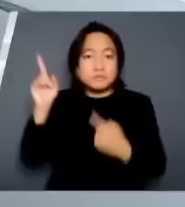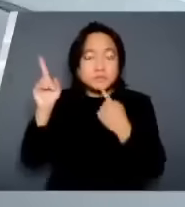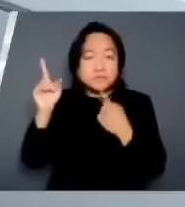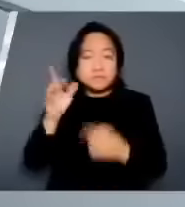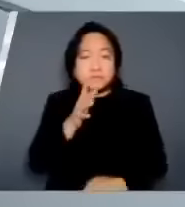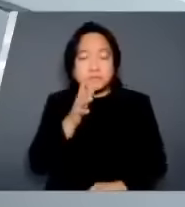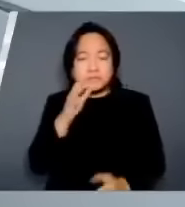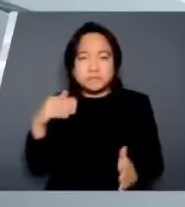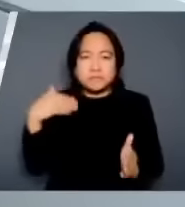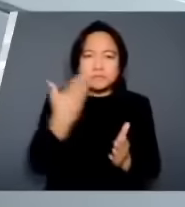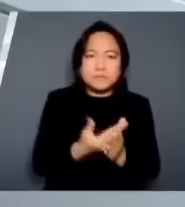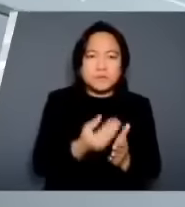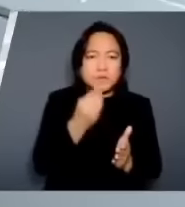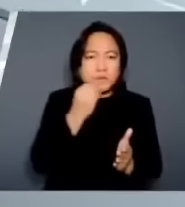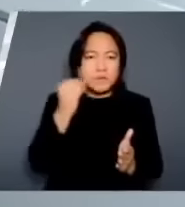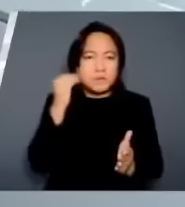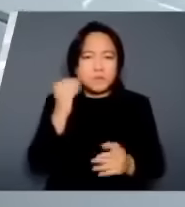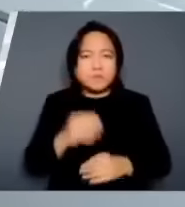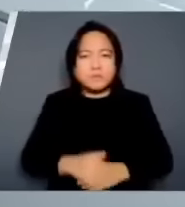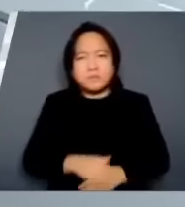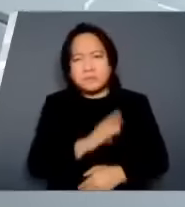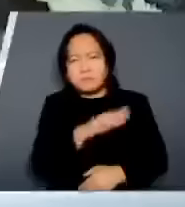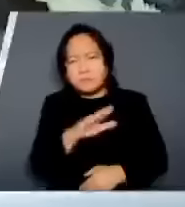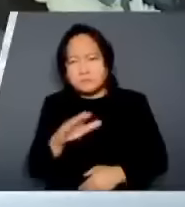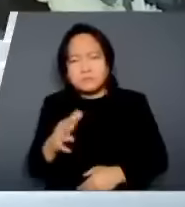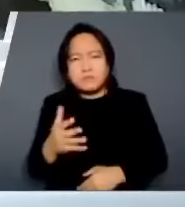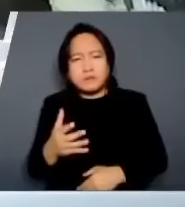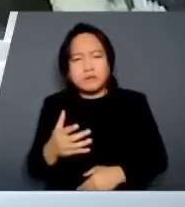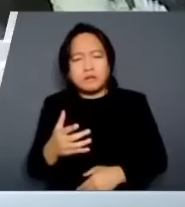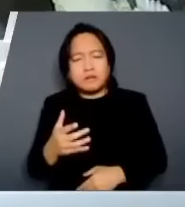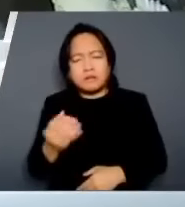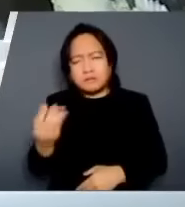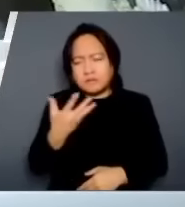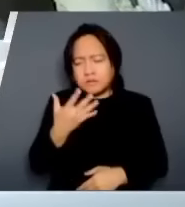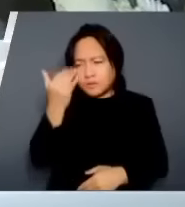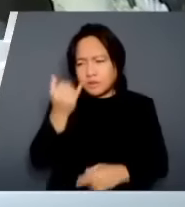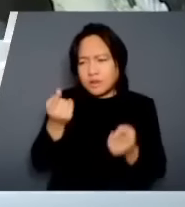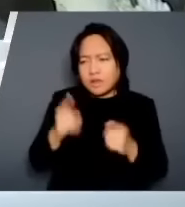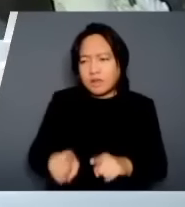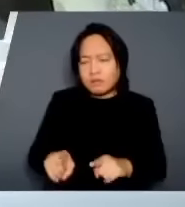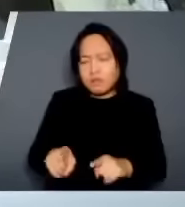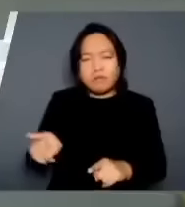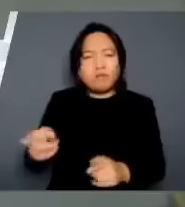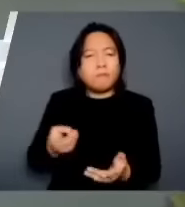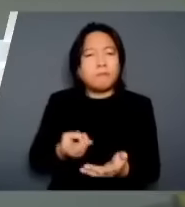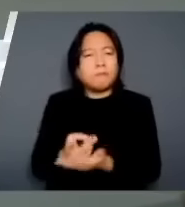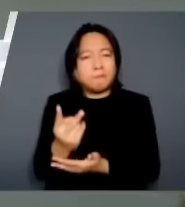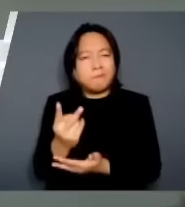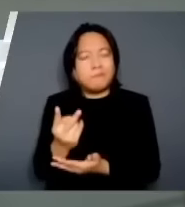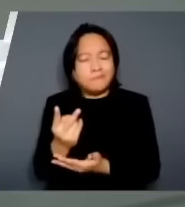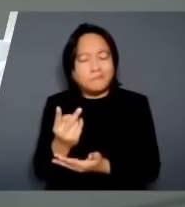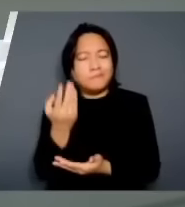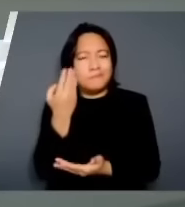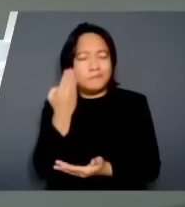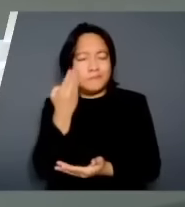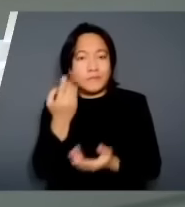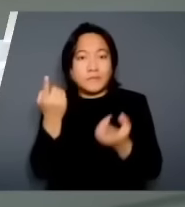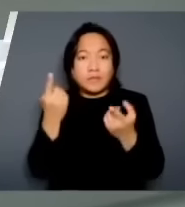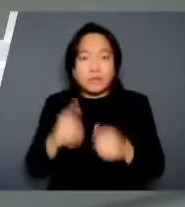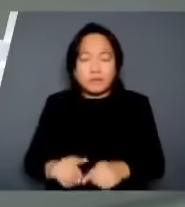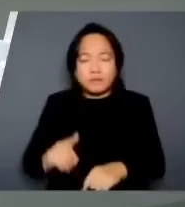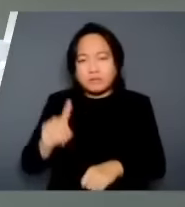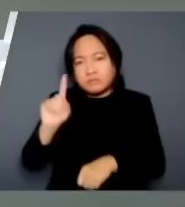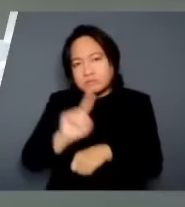sa akin, pinatakpan niya yung mga nadulas lang daw po siya. Pero paglipas ng 3 araw, sumakit ng matindi ang ulo ni